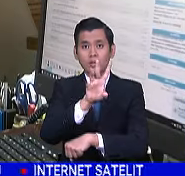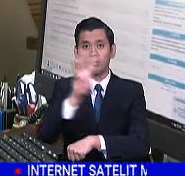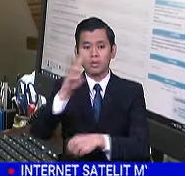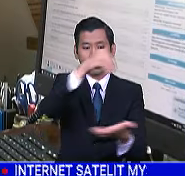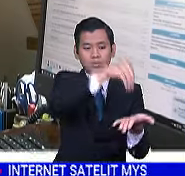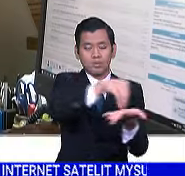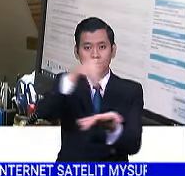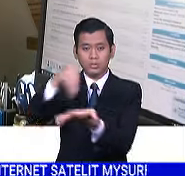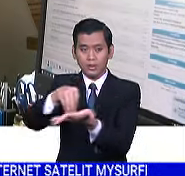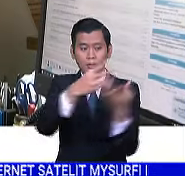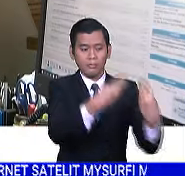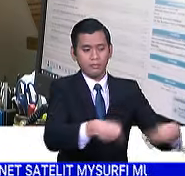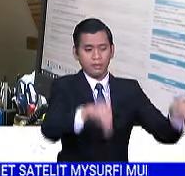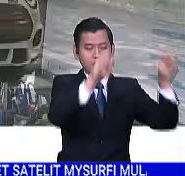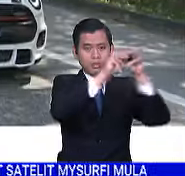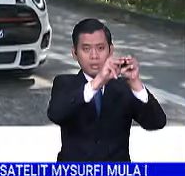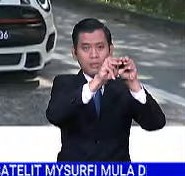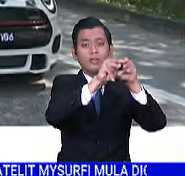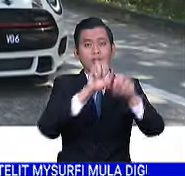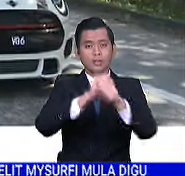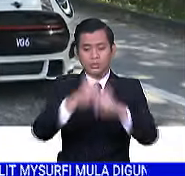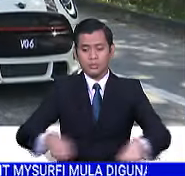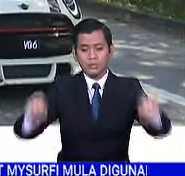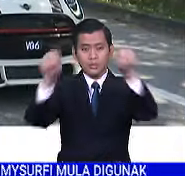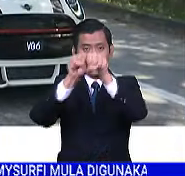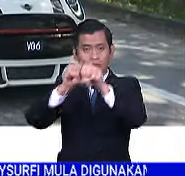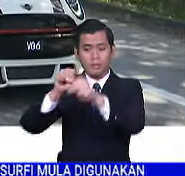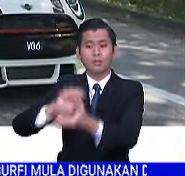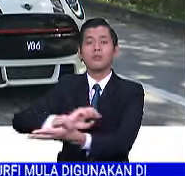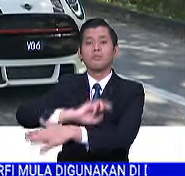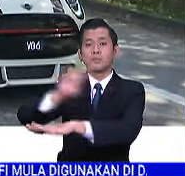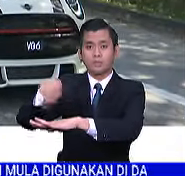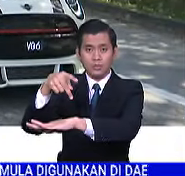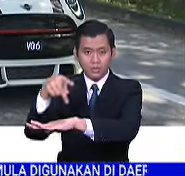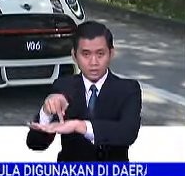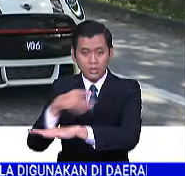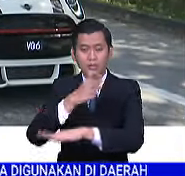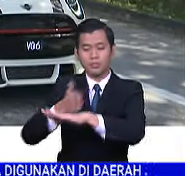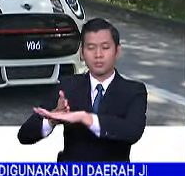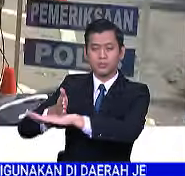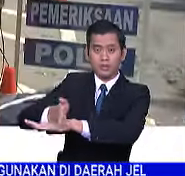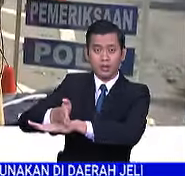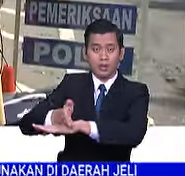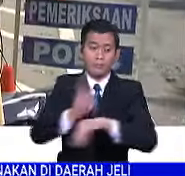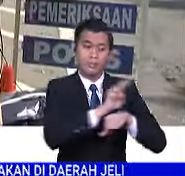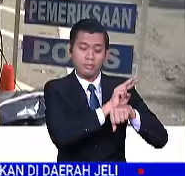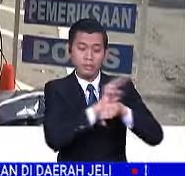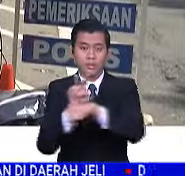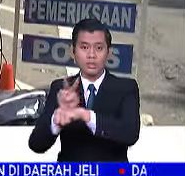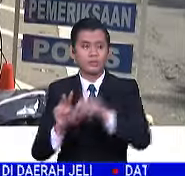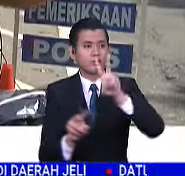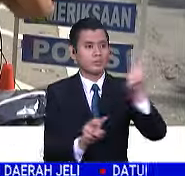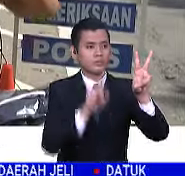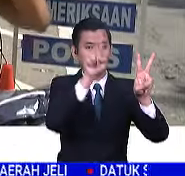kurban terdiri pada masjid, surau dan pusat penyembelihan juga telah dipantau. Sepanjang pemantauan yang dilaksanakan semalam, iaitu 20 hari bulan Julai